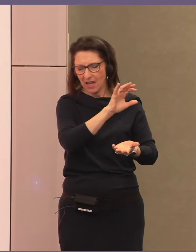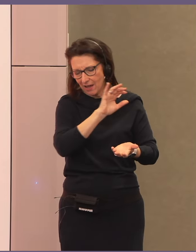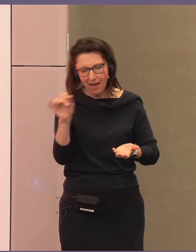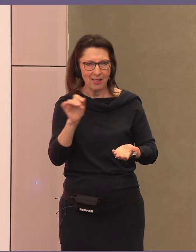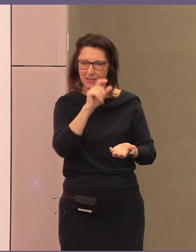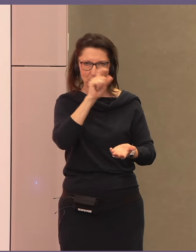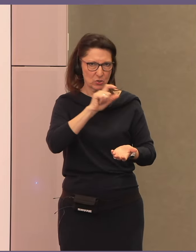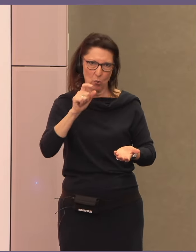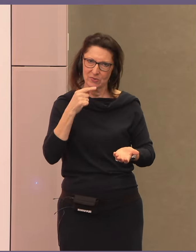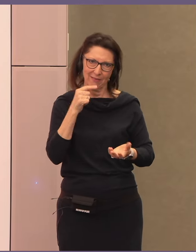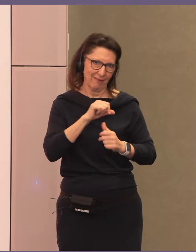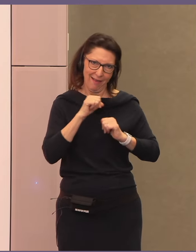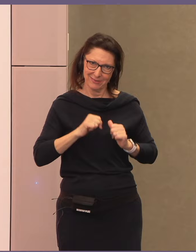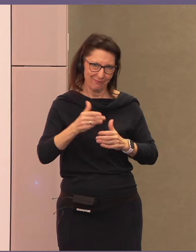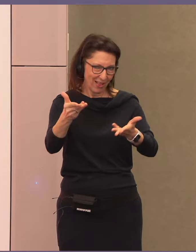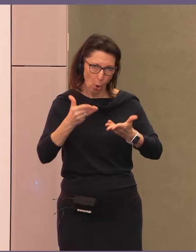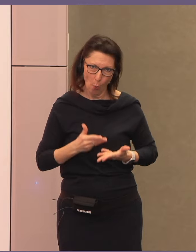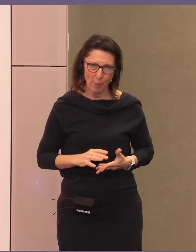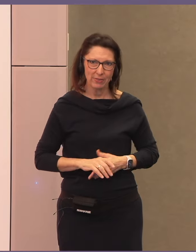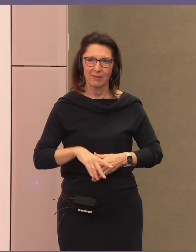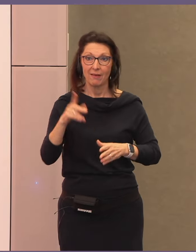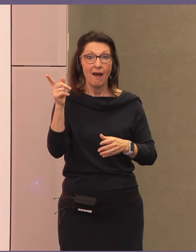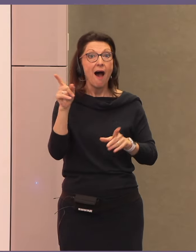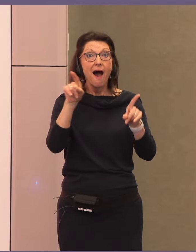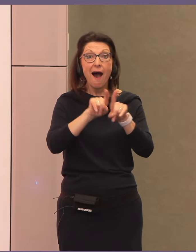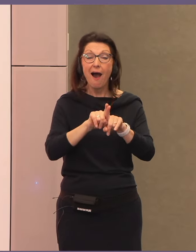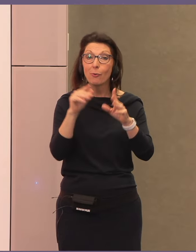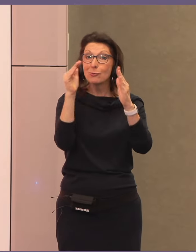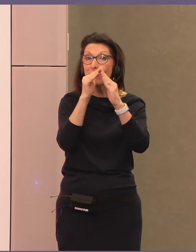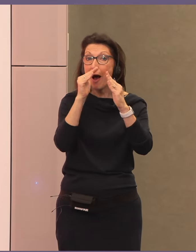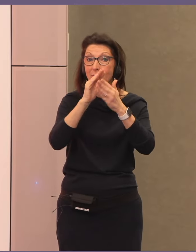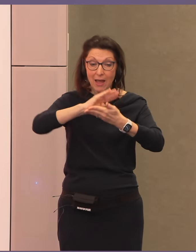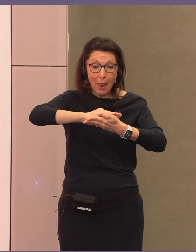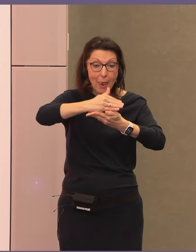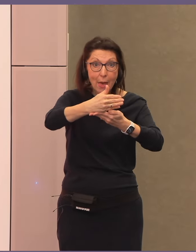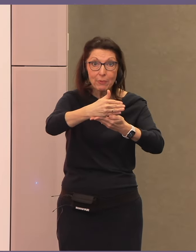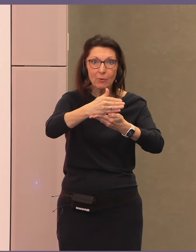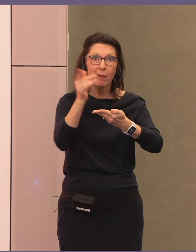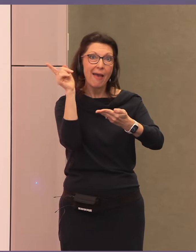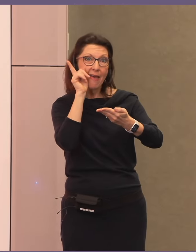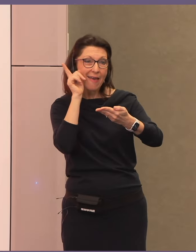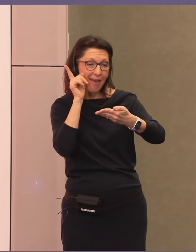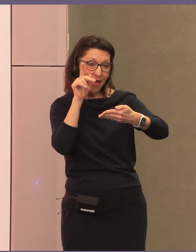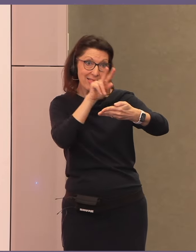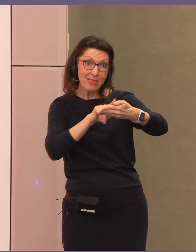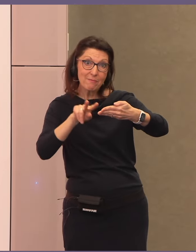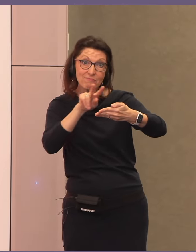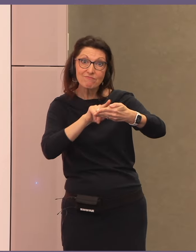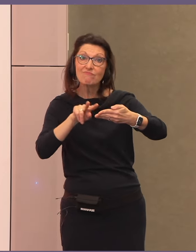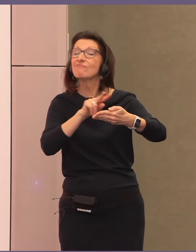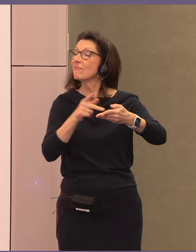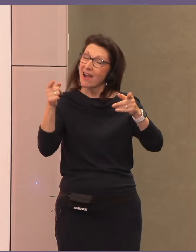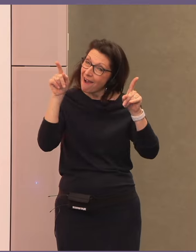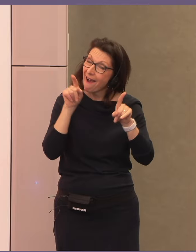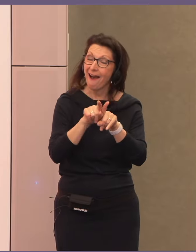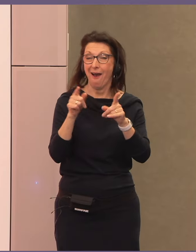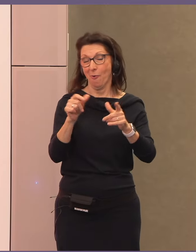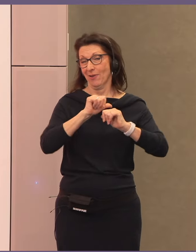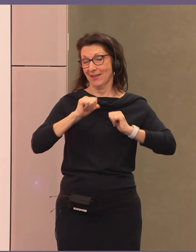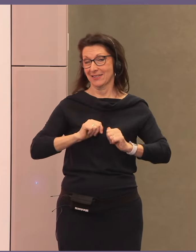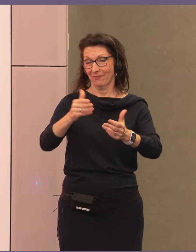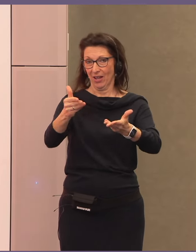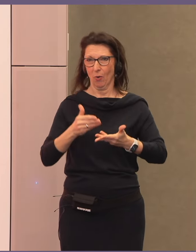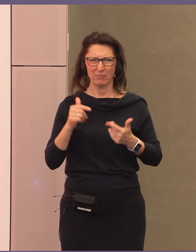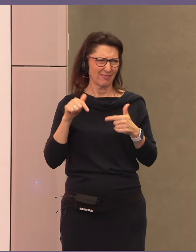die auch auf ihren Laptops oder Handys mit dabei sind. Wir wissen das sehr zu schätzen. Es ist ein Saal hier,